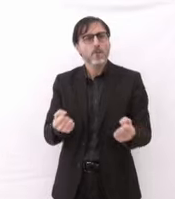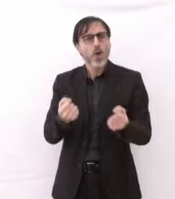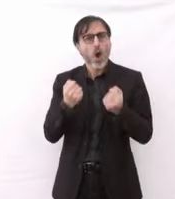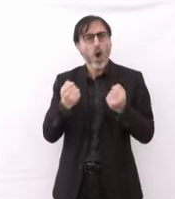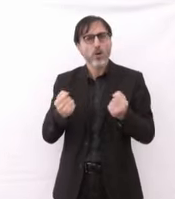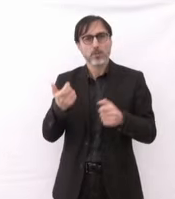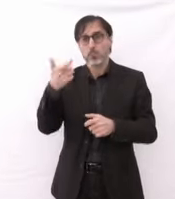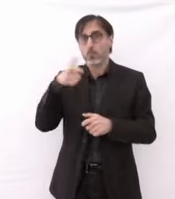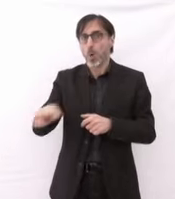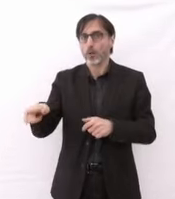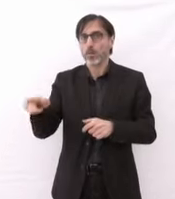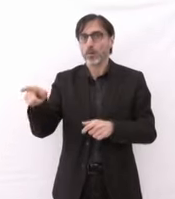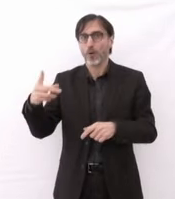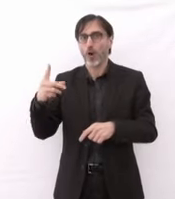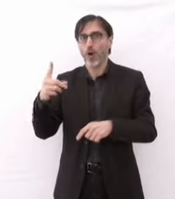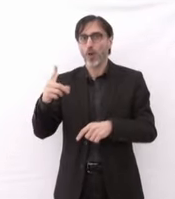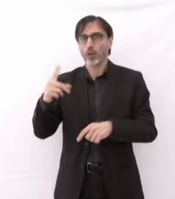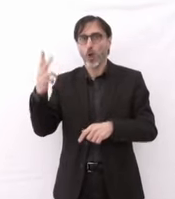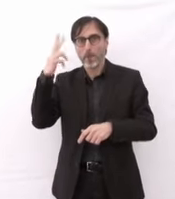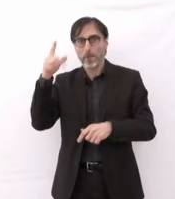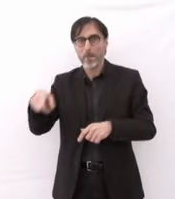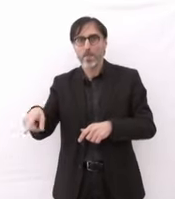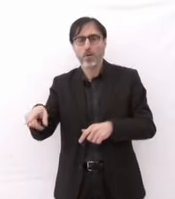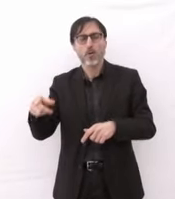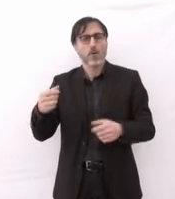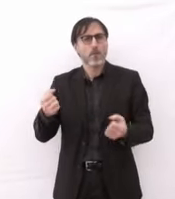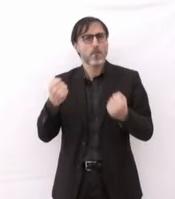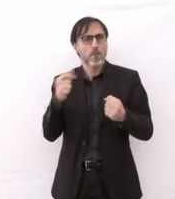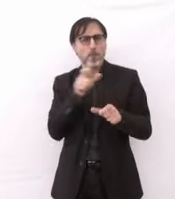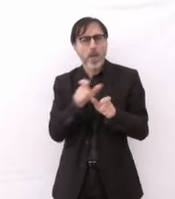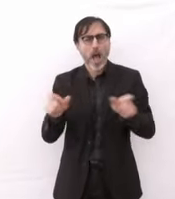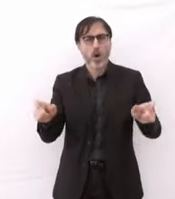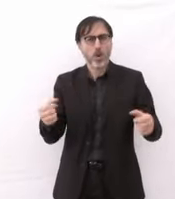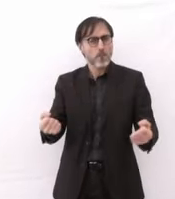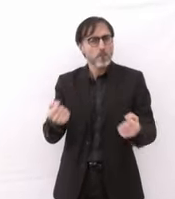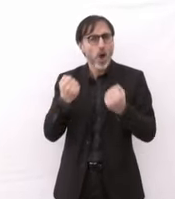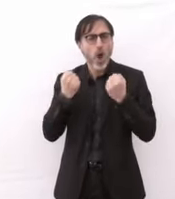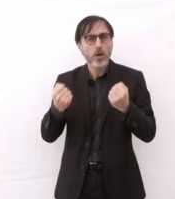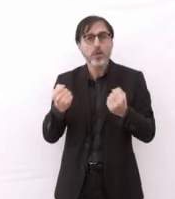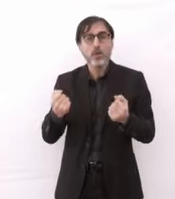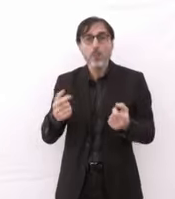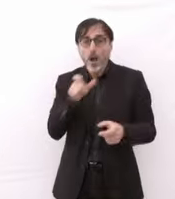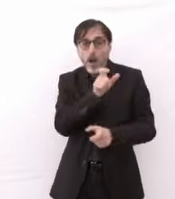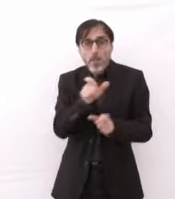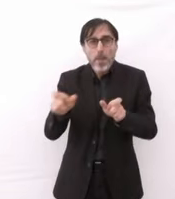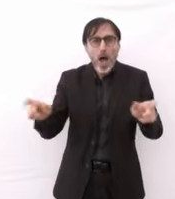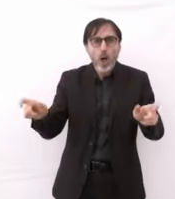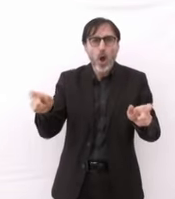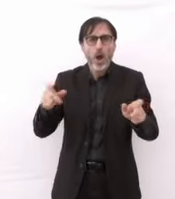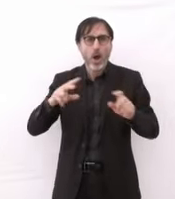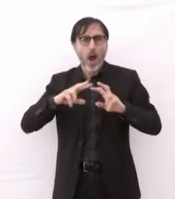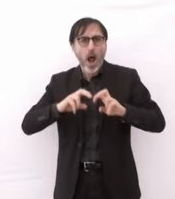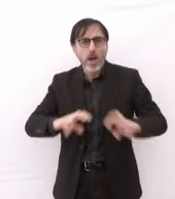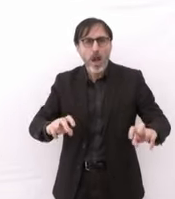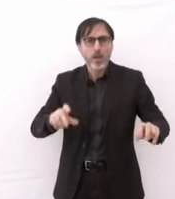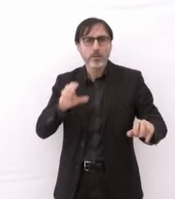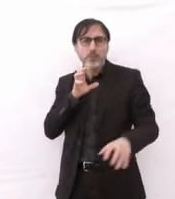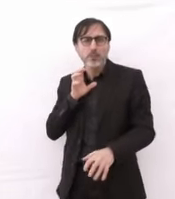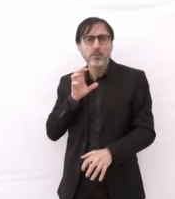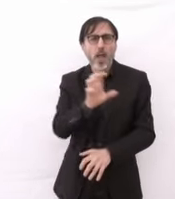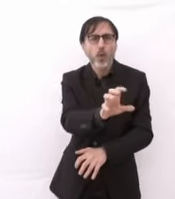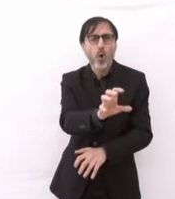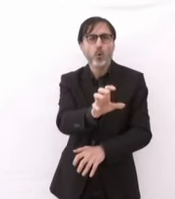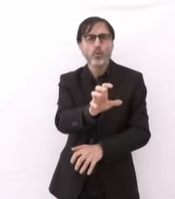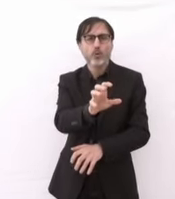era forte nelle parole, ma la forza delle sue parole di analisi, di denuncia,